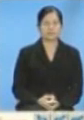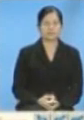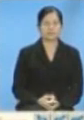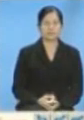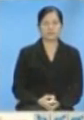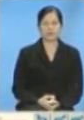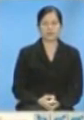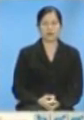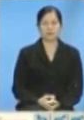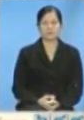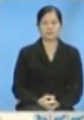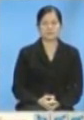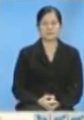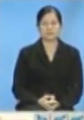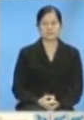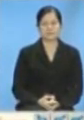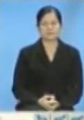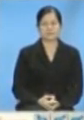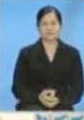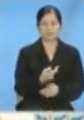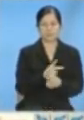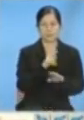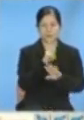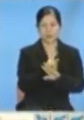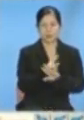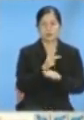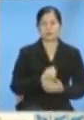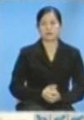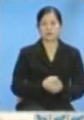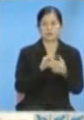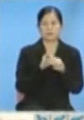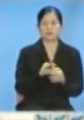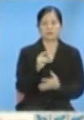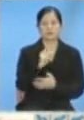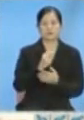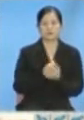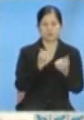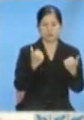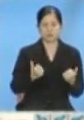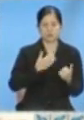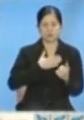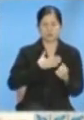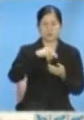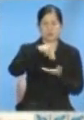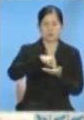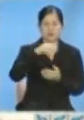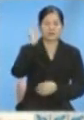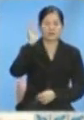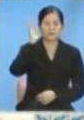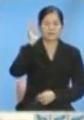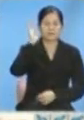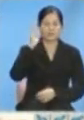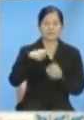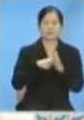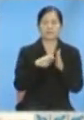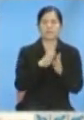ท่านประธานที่เคารพครับที่มาของการที่พวกเรากำลังลุกขึ้นแสดงความเห็นนั้นเกิดจ